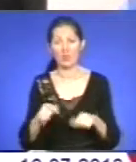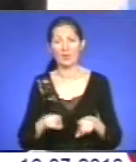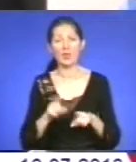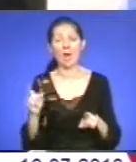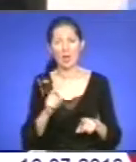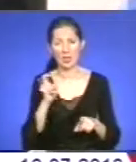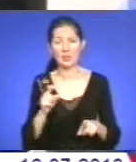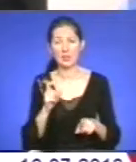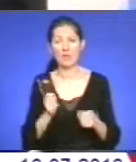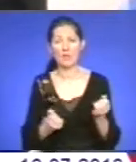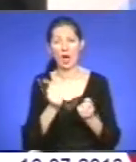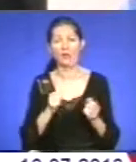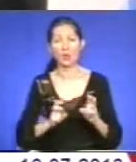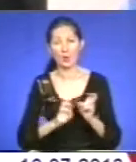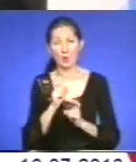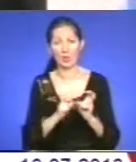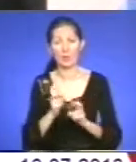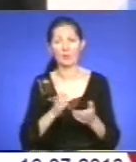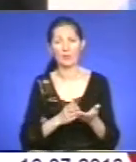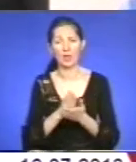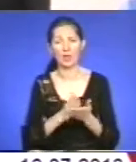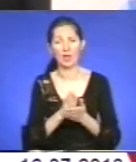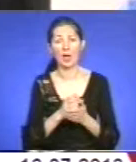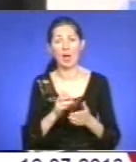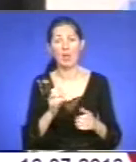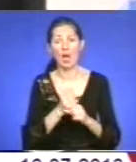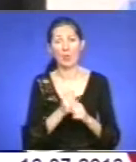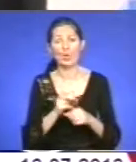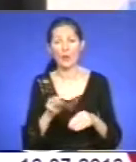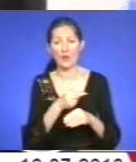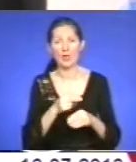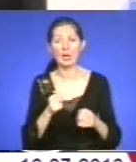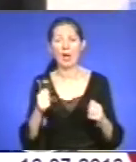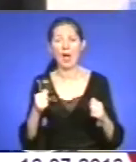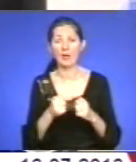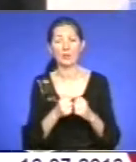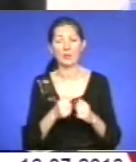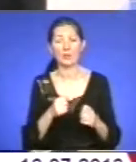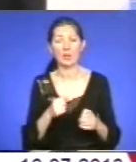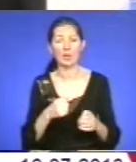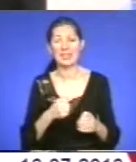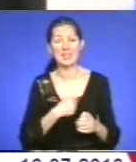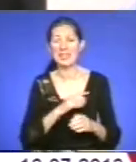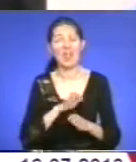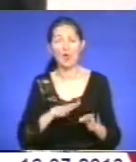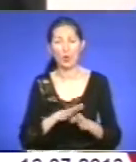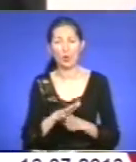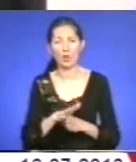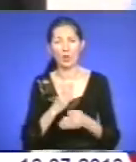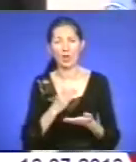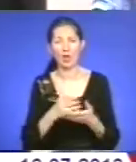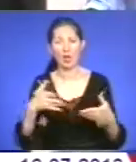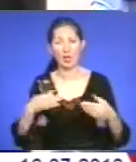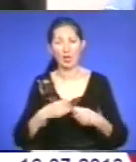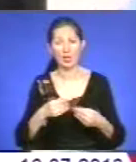роль Служби з безпеки дорожнього руху, в тому числі на роботі з профілактики аварійності, на жаль, не виконується. Складається враження, що надання послуг